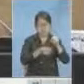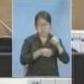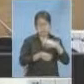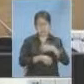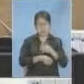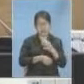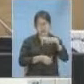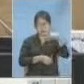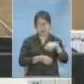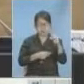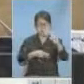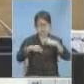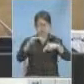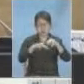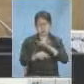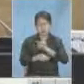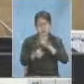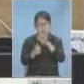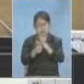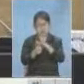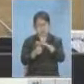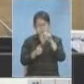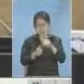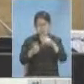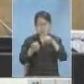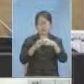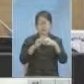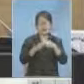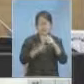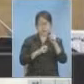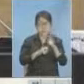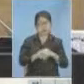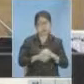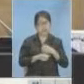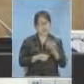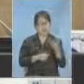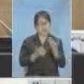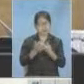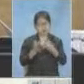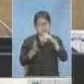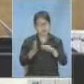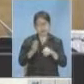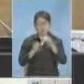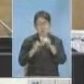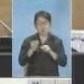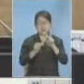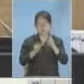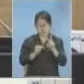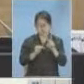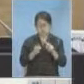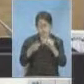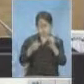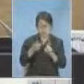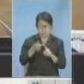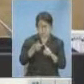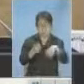นะครับดูแลนะครับประเด็นปัญหามันอยู่ตรงนี้ครับว่าท่านขอตัด 2% ในภาพรวมแล้วก็ของงบ